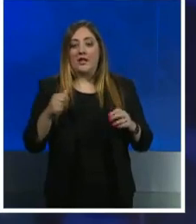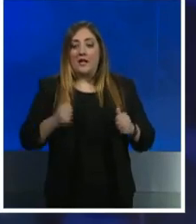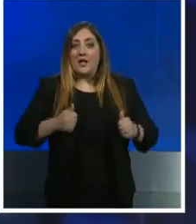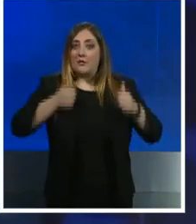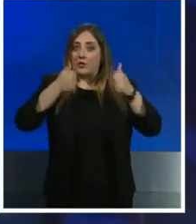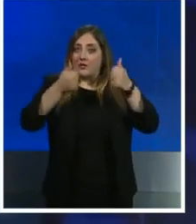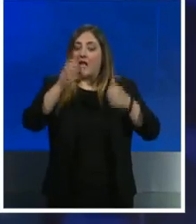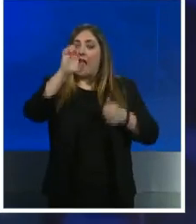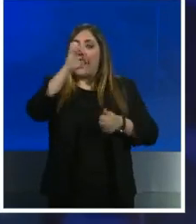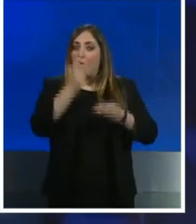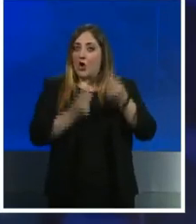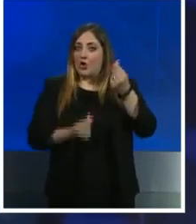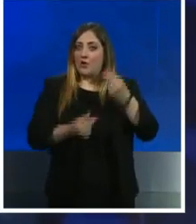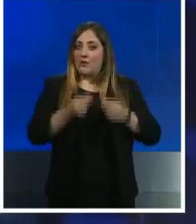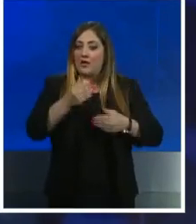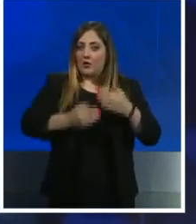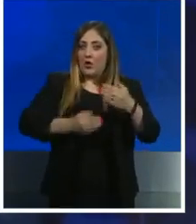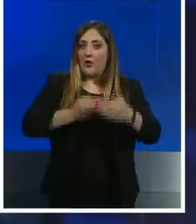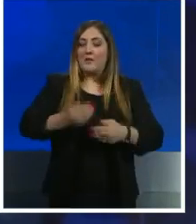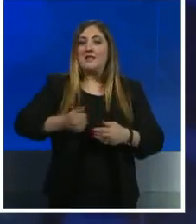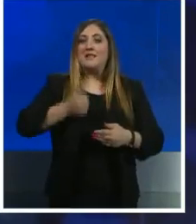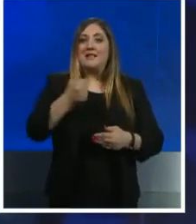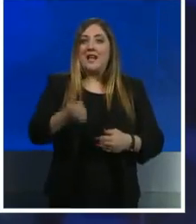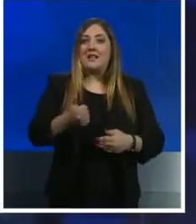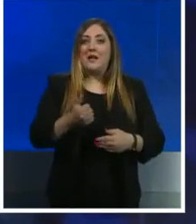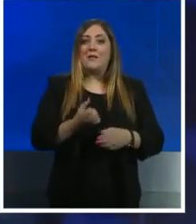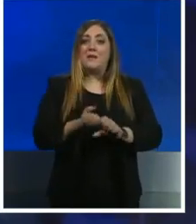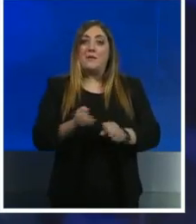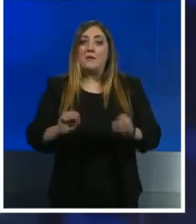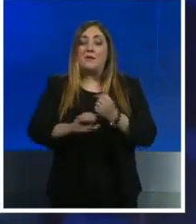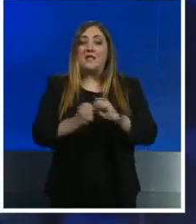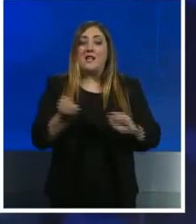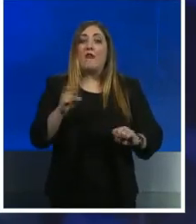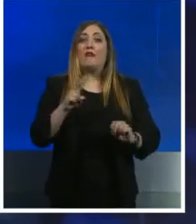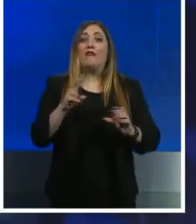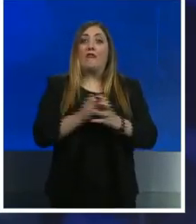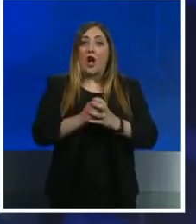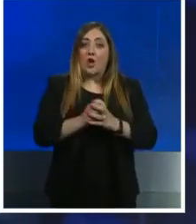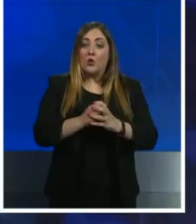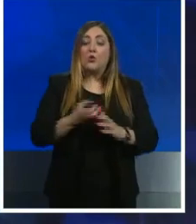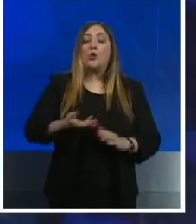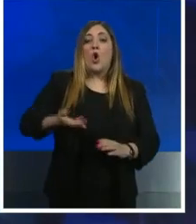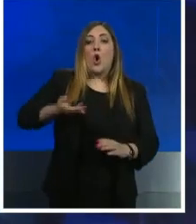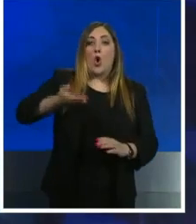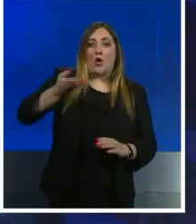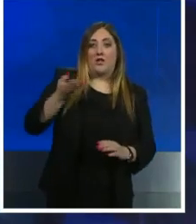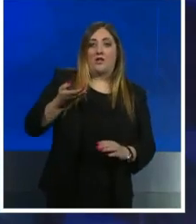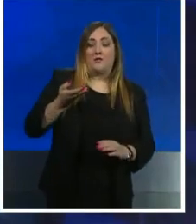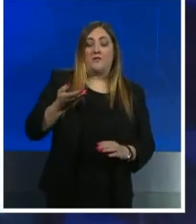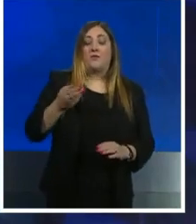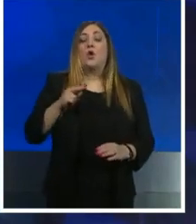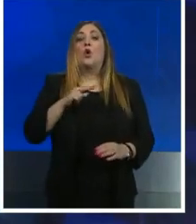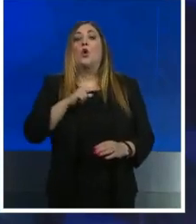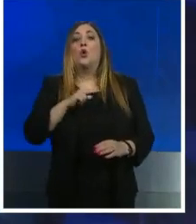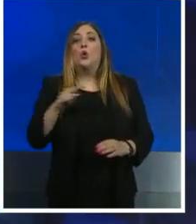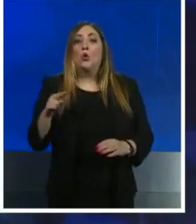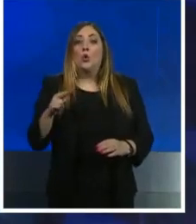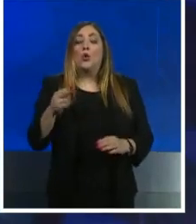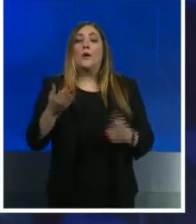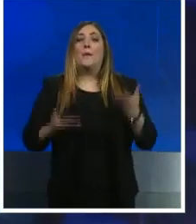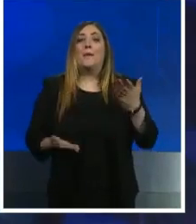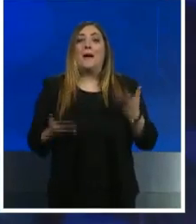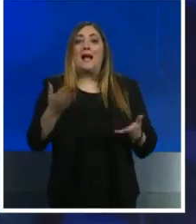ekonomija sostenibbli, mibnija fuq added value, mibnija fuq kollox ta' kompens